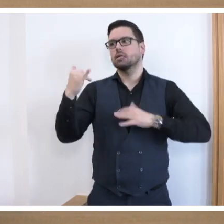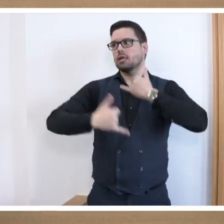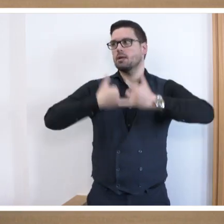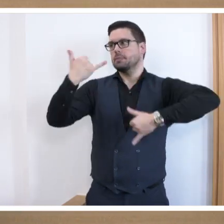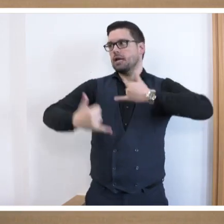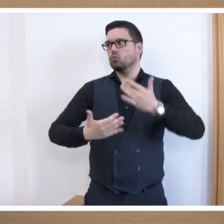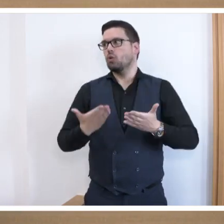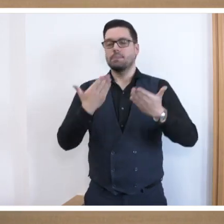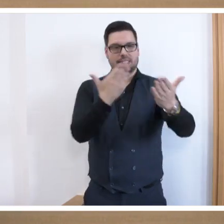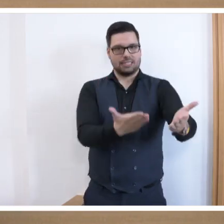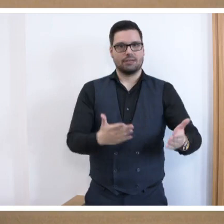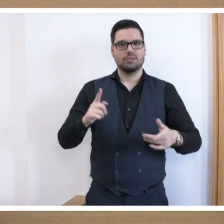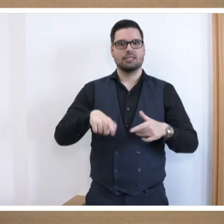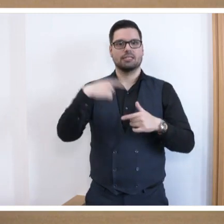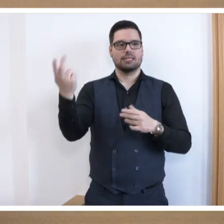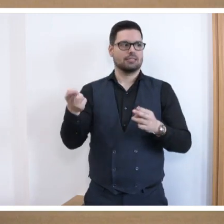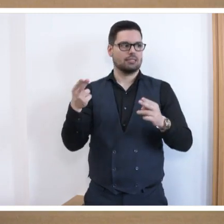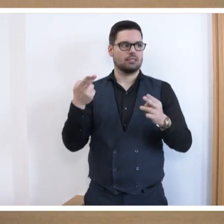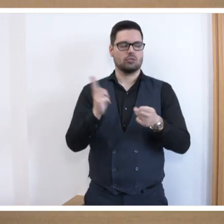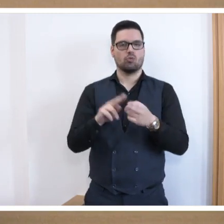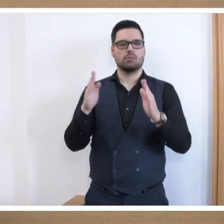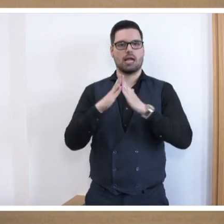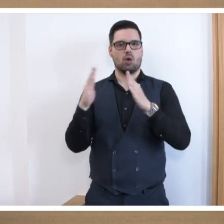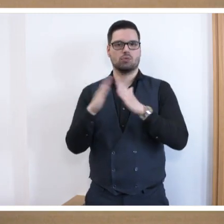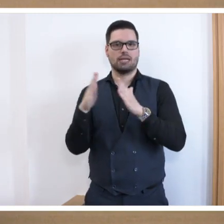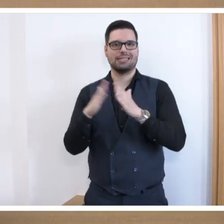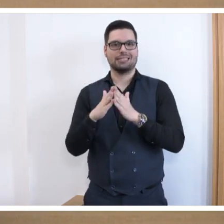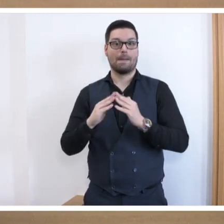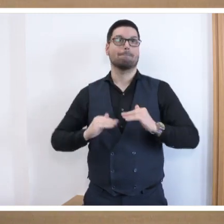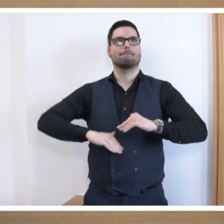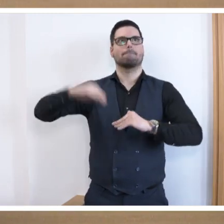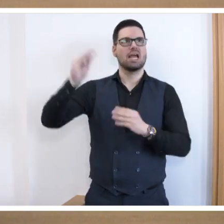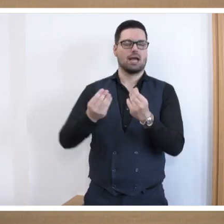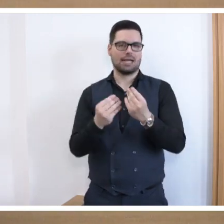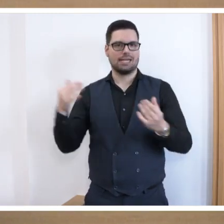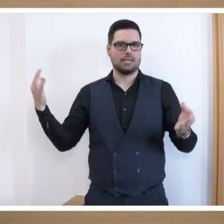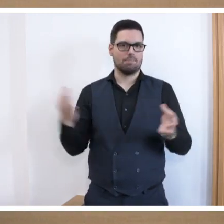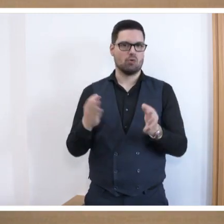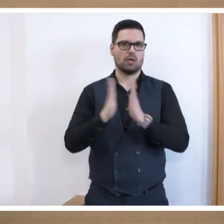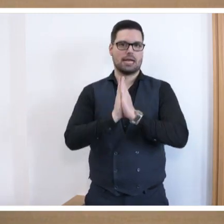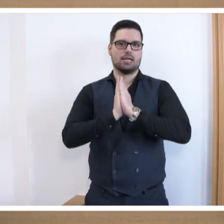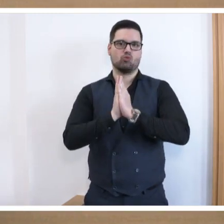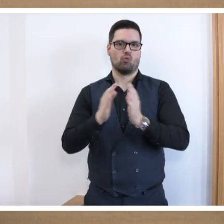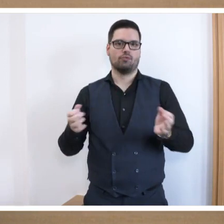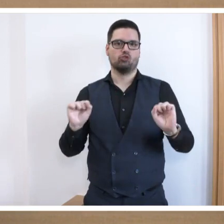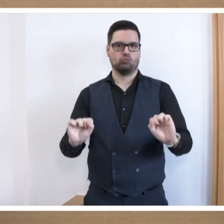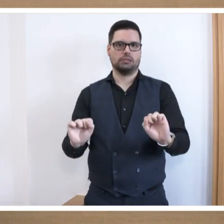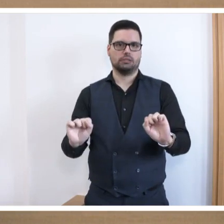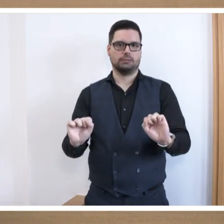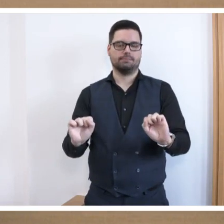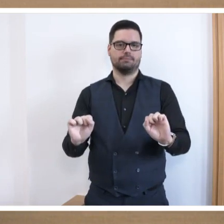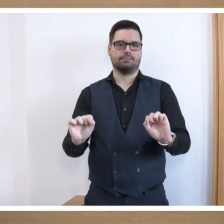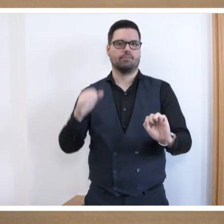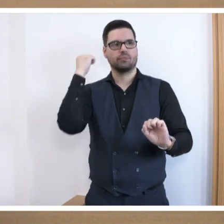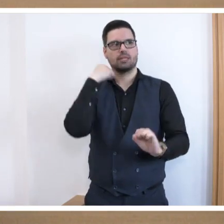mitgegeben, dass wir für den nächsten Doppelhaushalt deutlich mehr Gelder brauchen für den Katastrophenschutz.